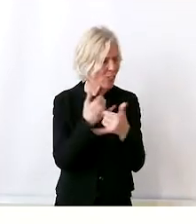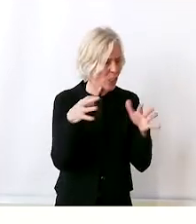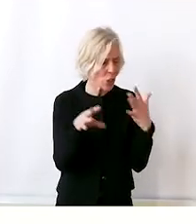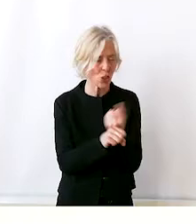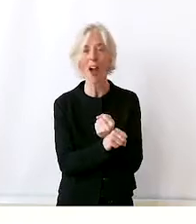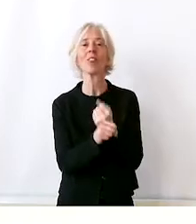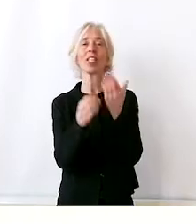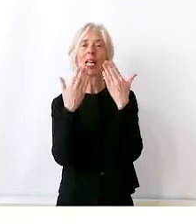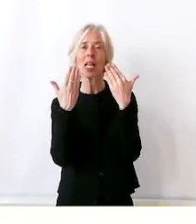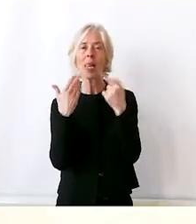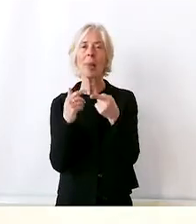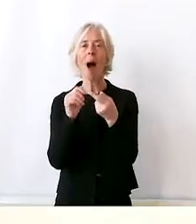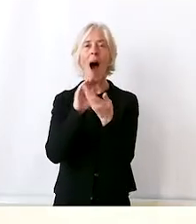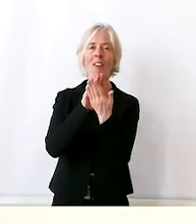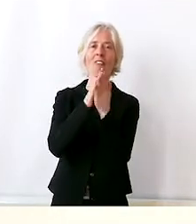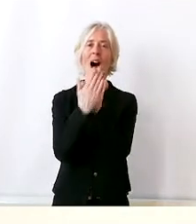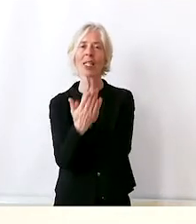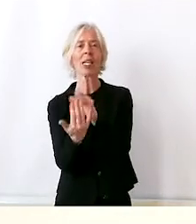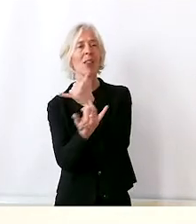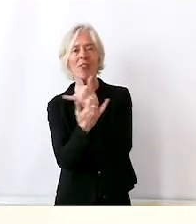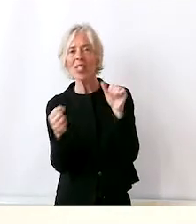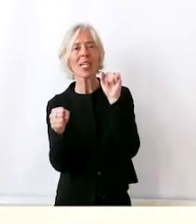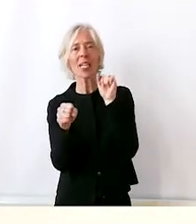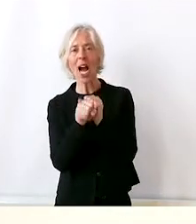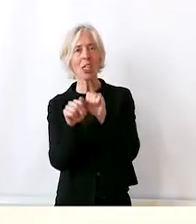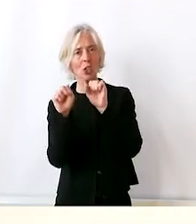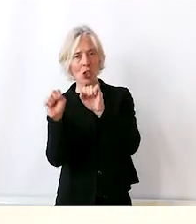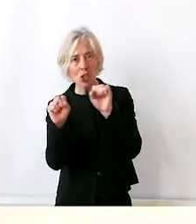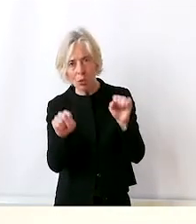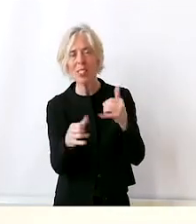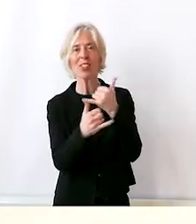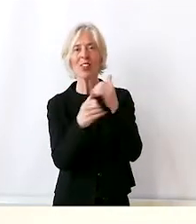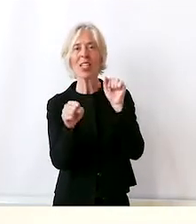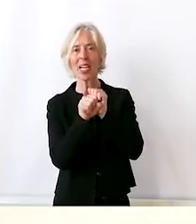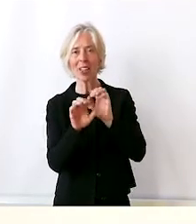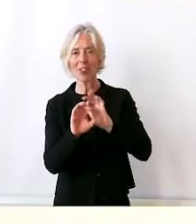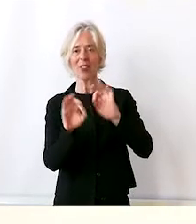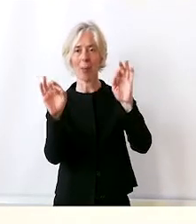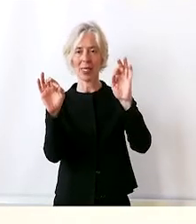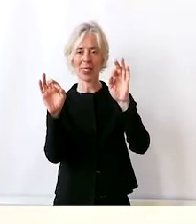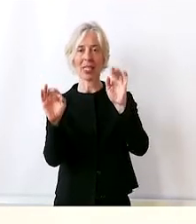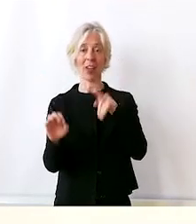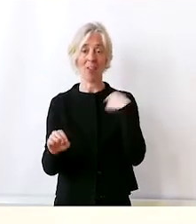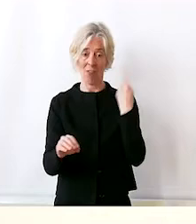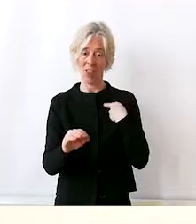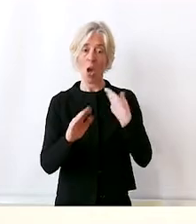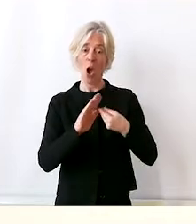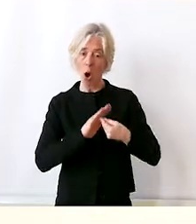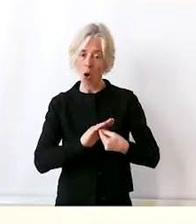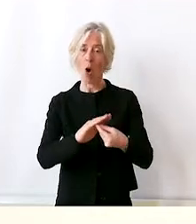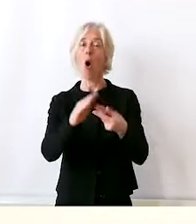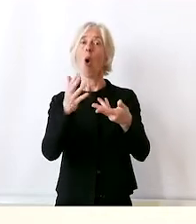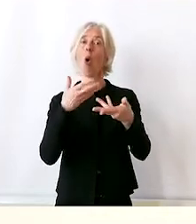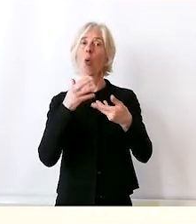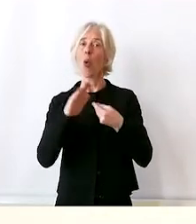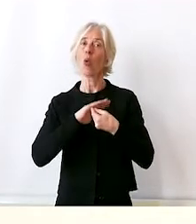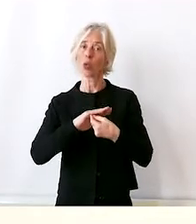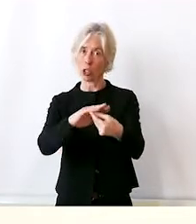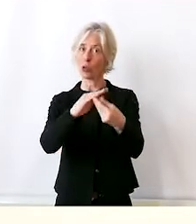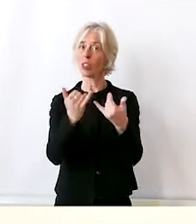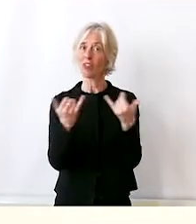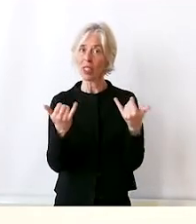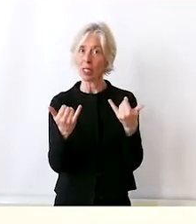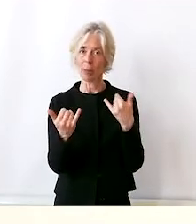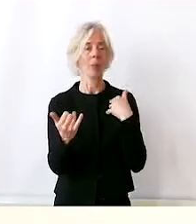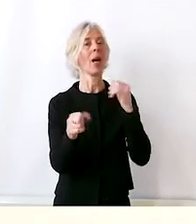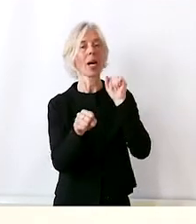uns bewältigen können. Wir können den teilnehmenden Unternehmen Folgendes bieten. Wir haben zum einen ein großes Beratungsangebot rund um